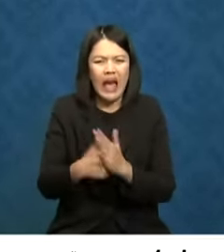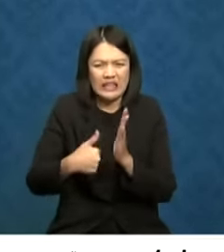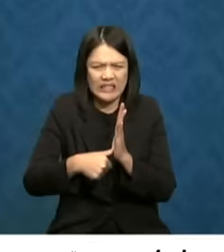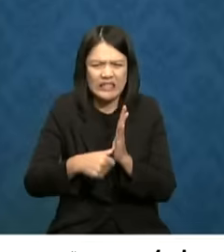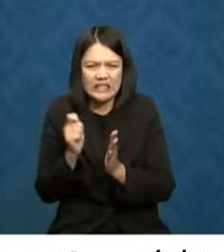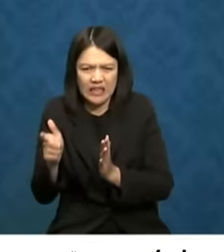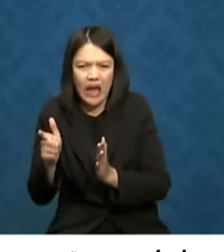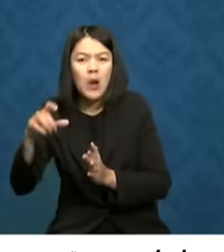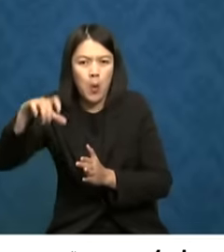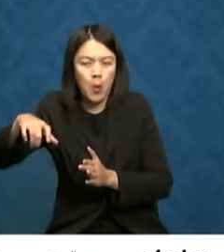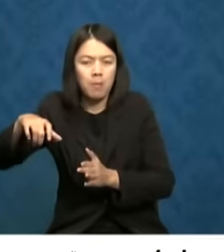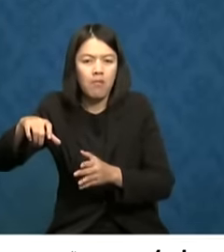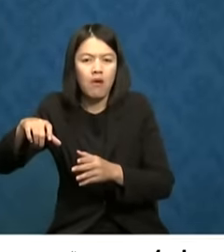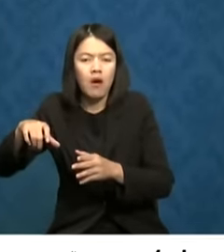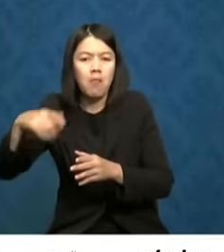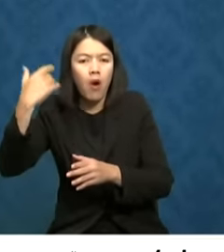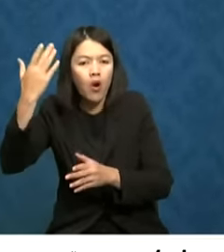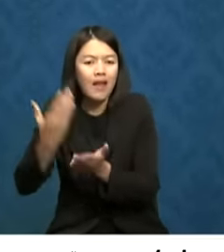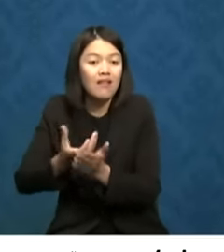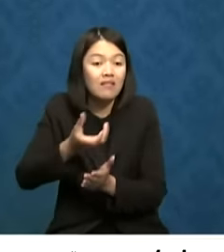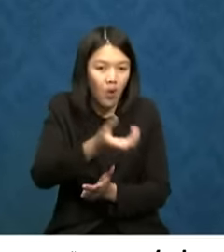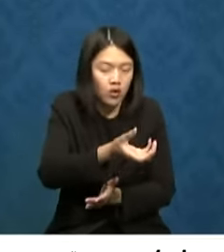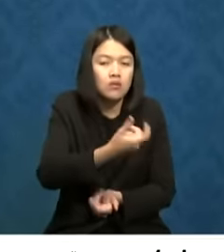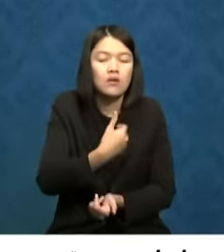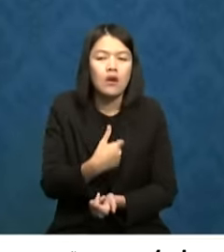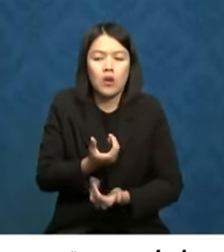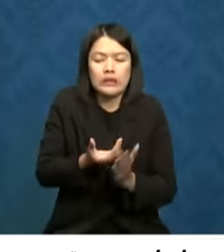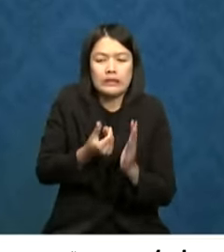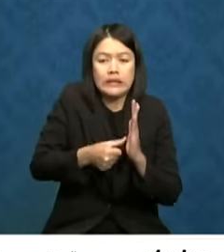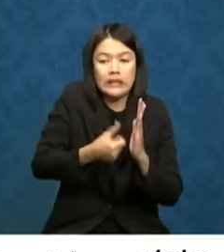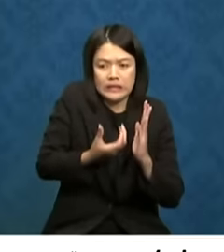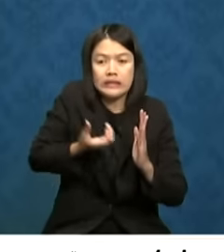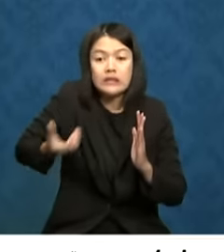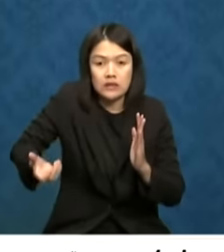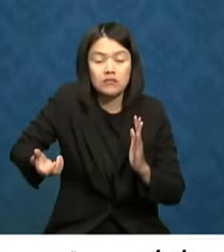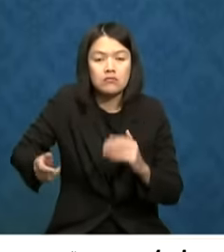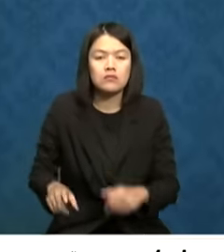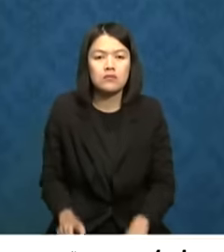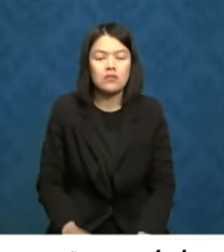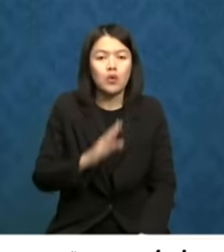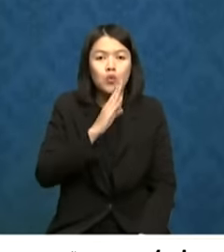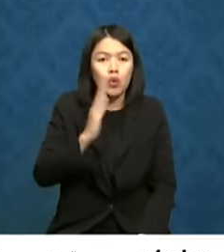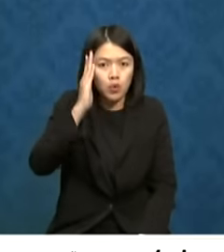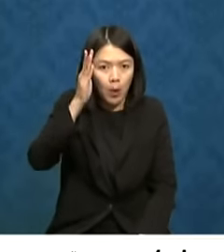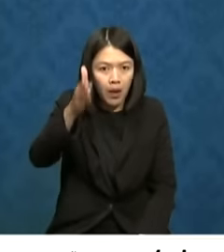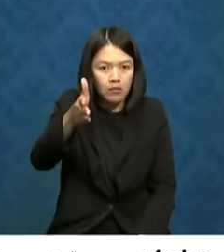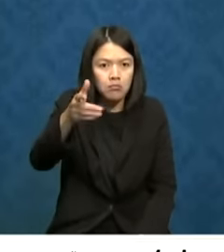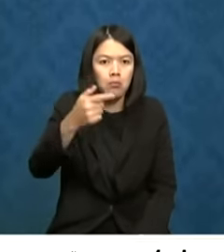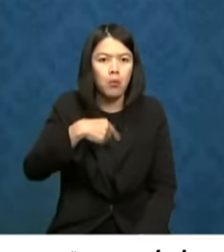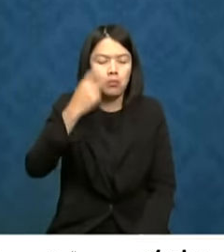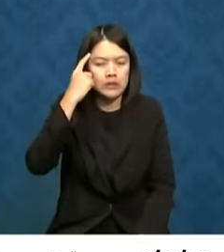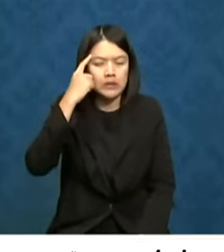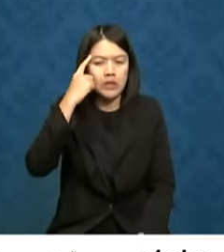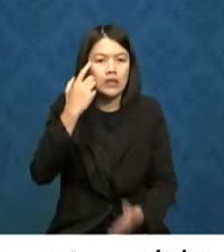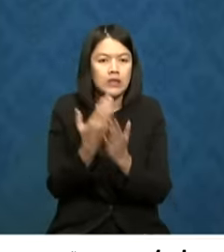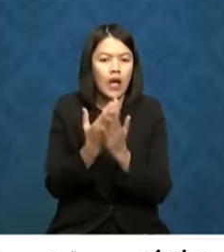รัฐวิสาหกิจที่ออกเงินให้รัฐบาลก่อนคือถ้าเกิดจากนี้ไปเนี่ยผมคิดว่าในการทำ